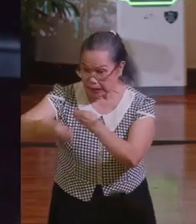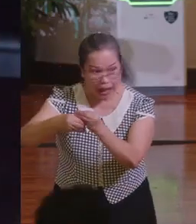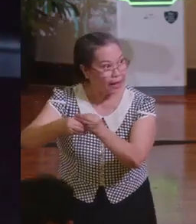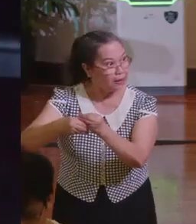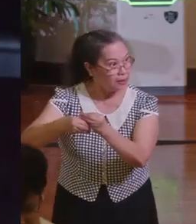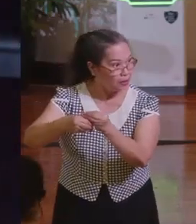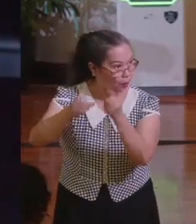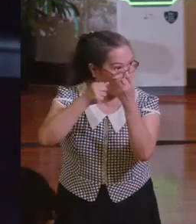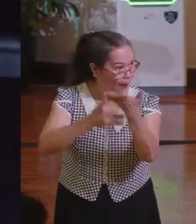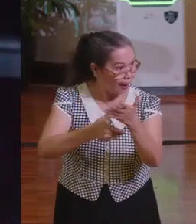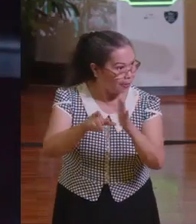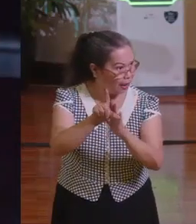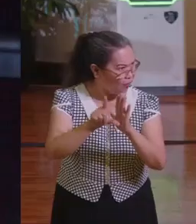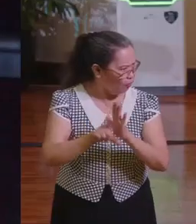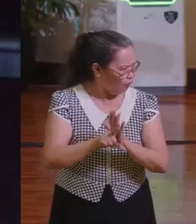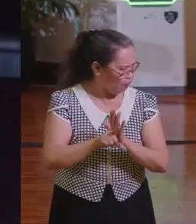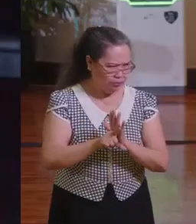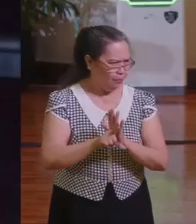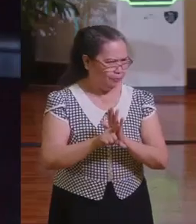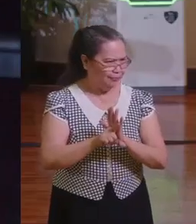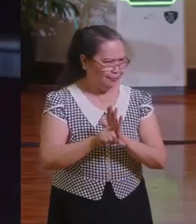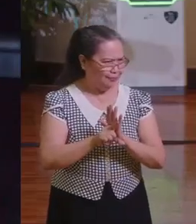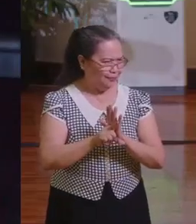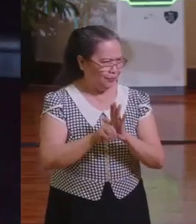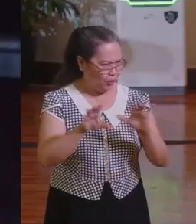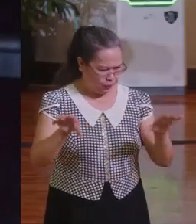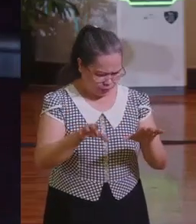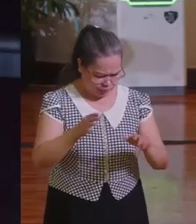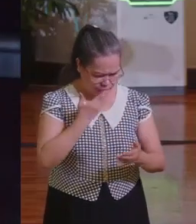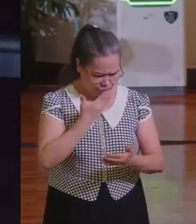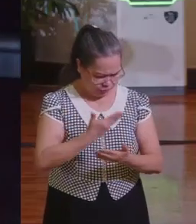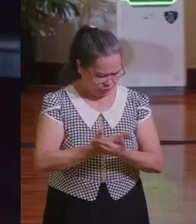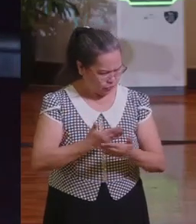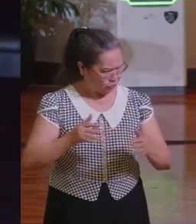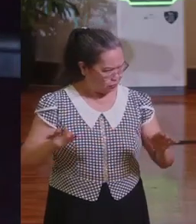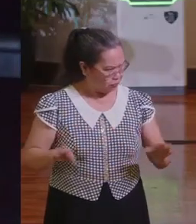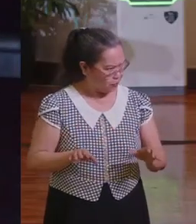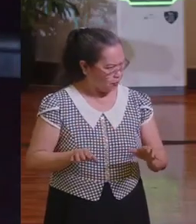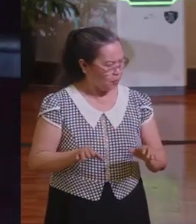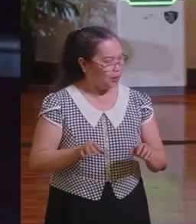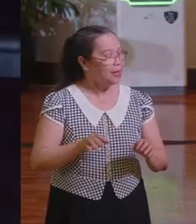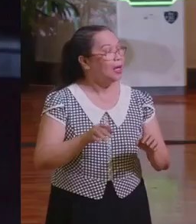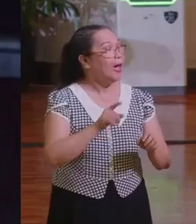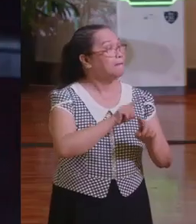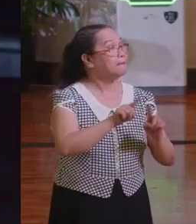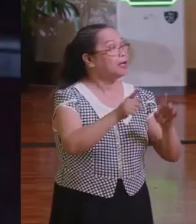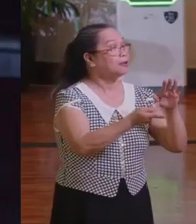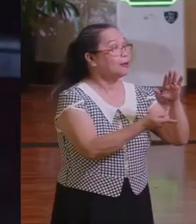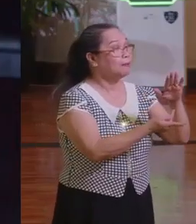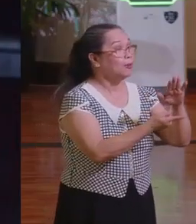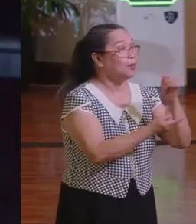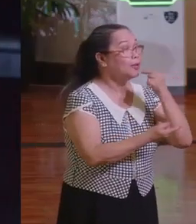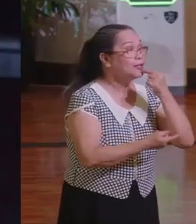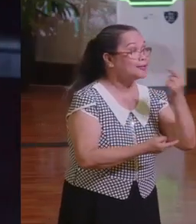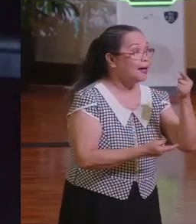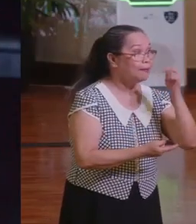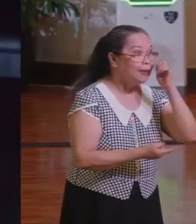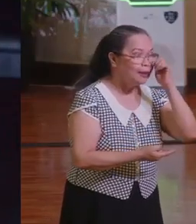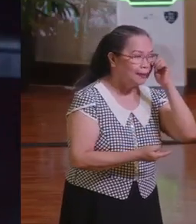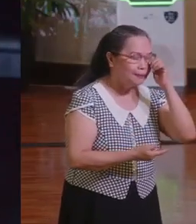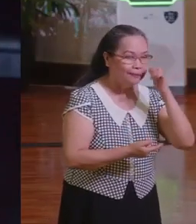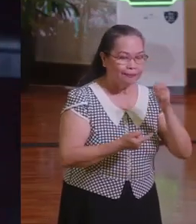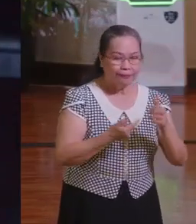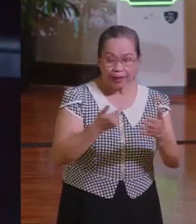sa batas o paggawa ng mabubuting gawa. Ang kanyang idinidiin, ito po ay hindi ang gospel na